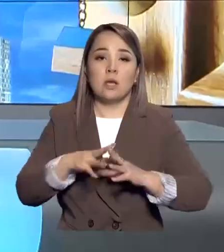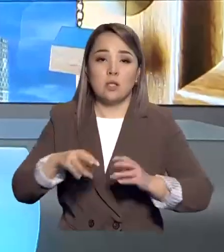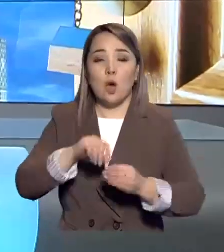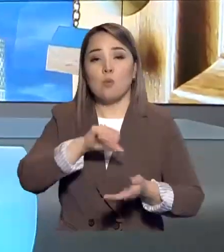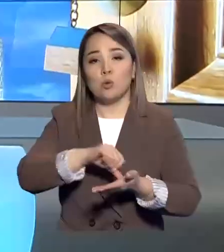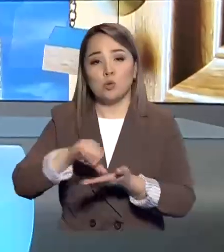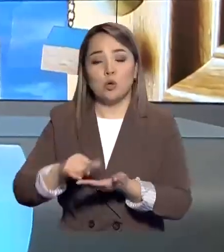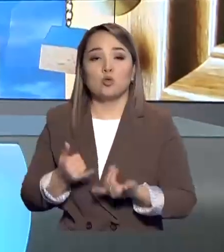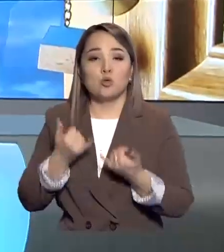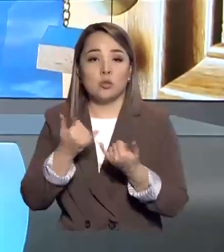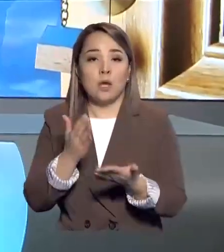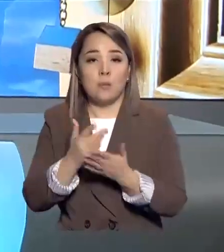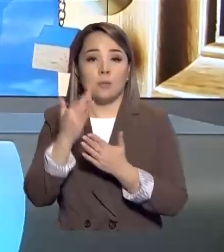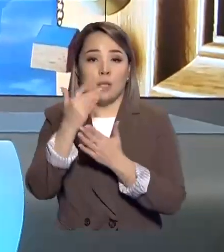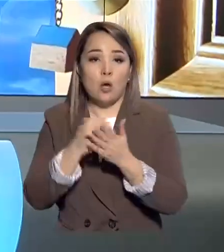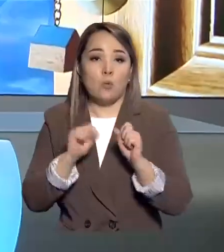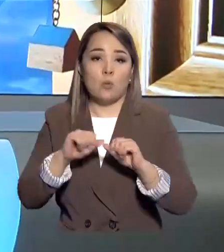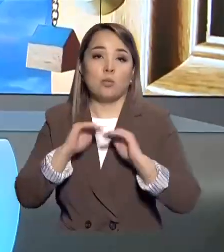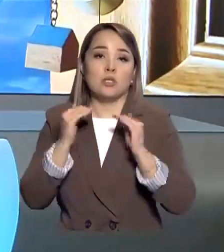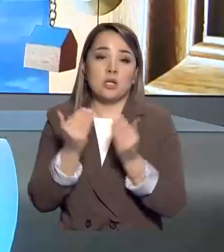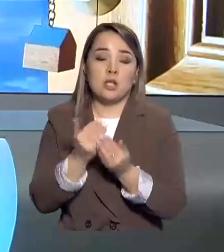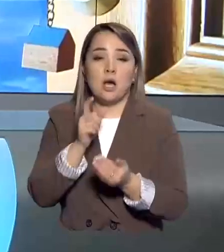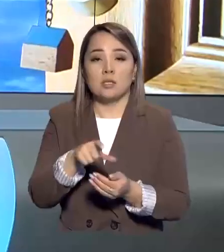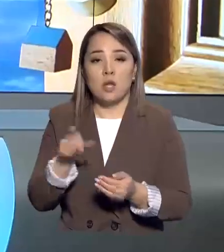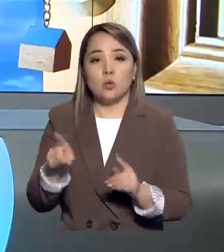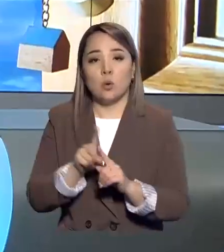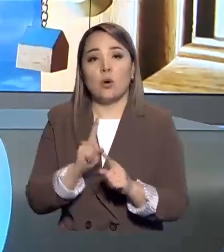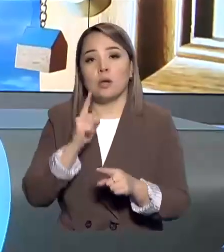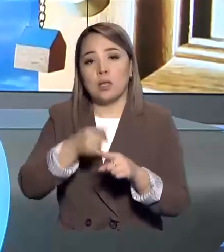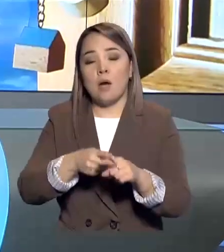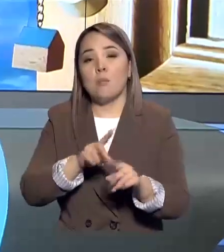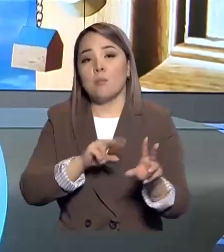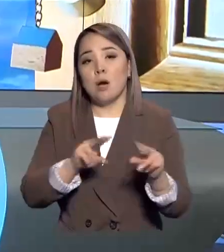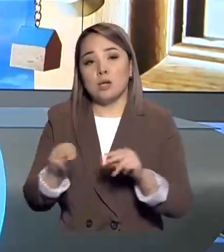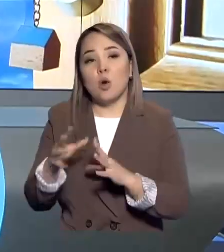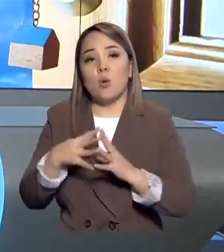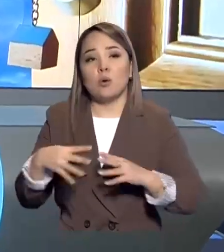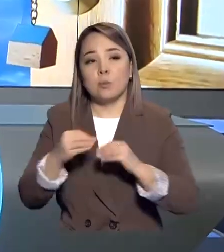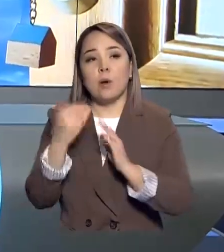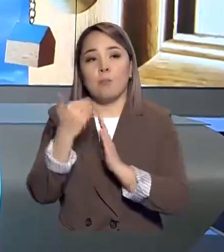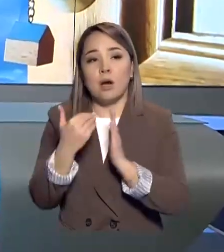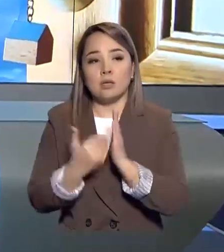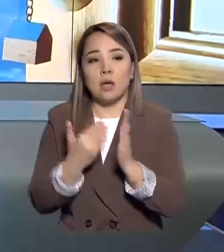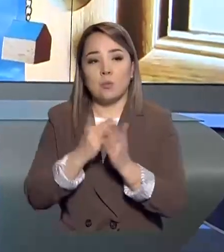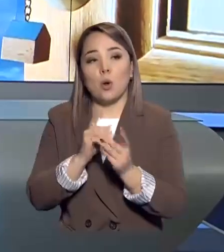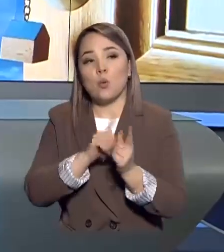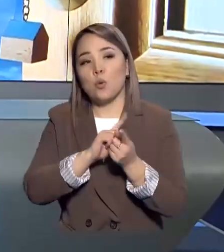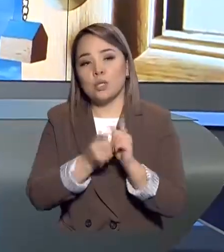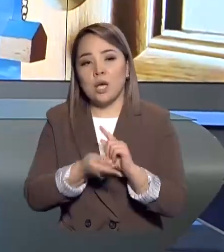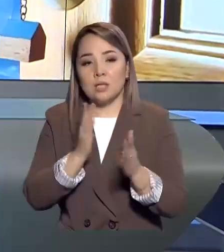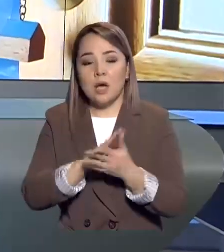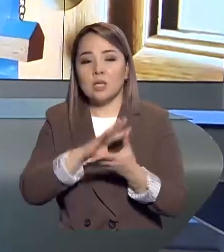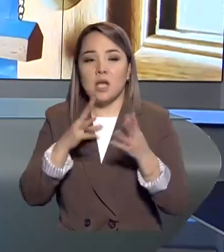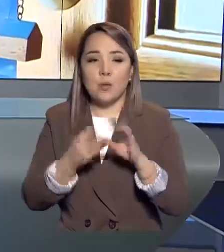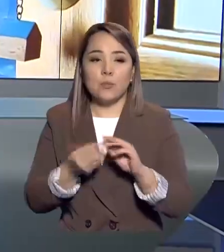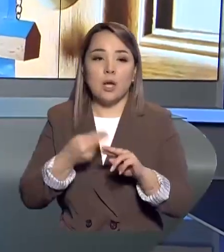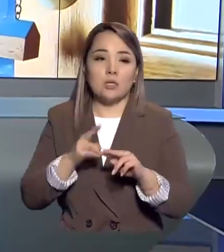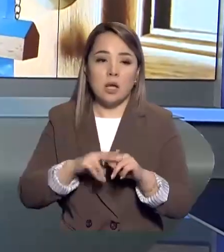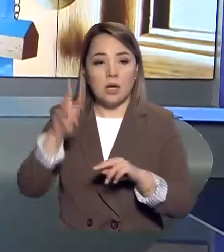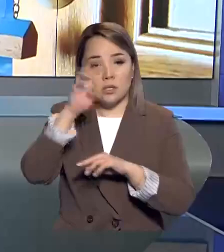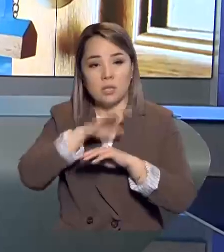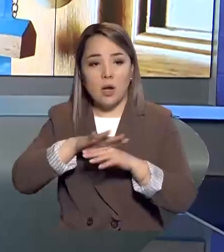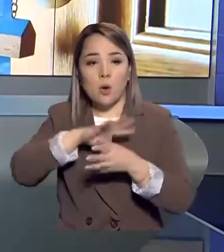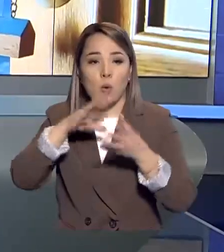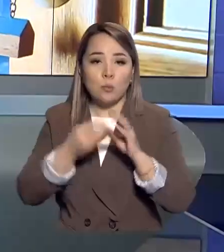жасалған. Биыл бұл тізімге мүмкіндігі шектеулі жандар да қосылды. Бұл бақытты отбасы бағдарламасындағы өзгерістер. Жалпы биыл ел